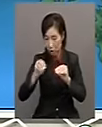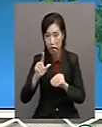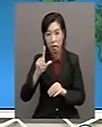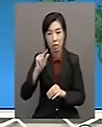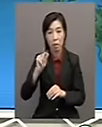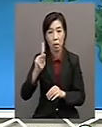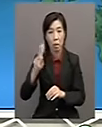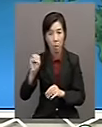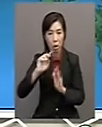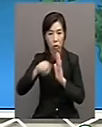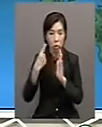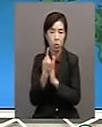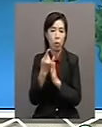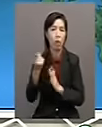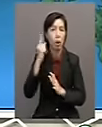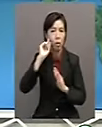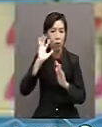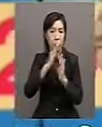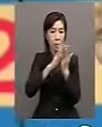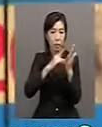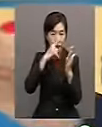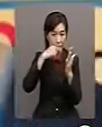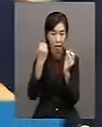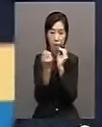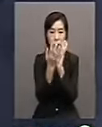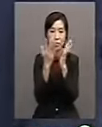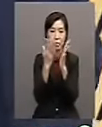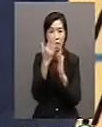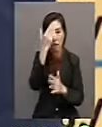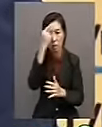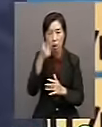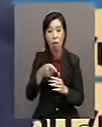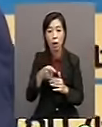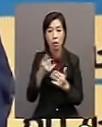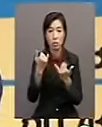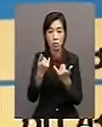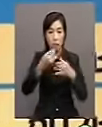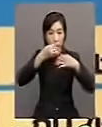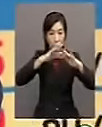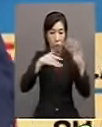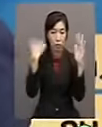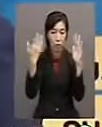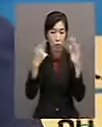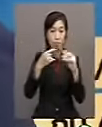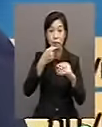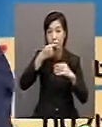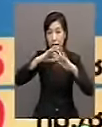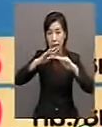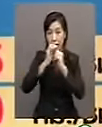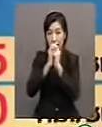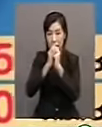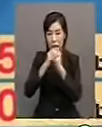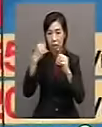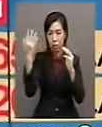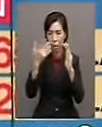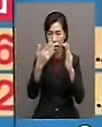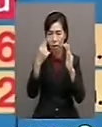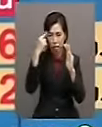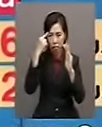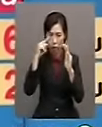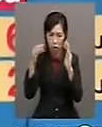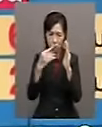นี้มีการประเมินนะครับว่าจะไม่ส่งผลกระทบต่อประเทศไทยครับเพราะว่าหลังจากที่ลงทะเลจีนใต้แล้วนะครับมีการประเมินเช่นเดียวกันว่าน่าจะขึ้น